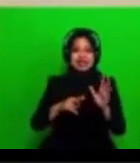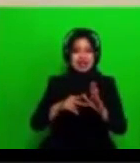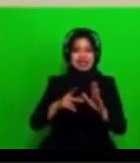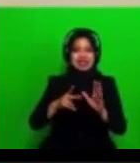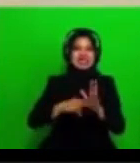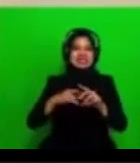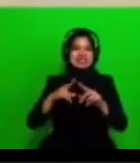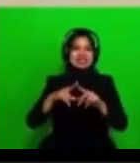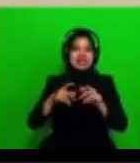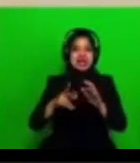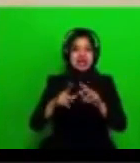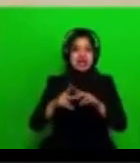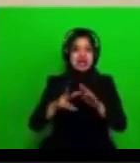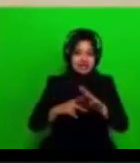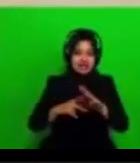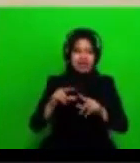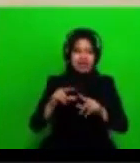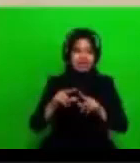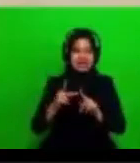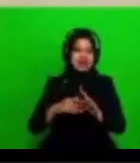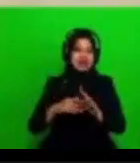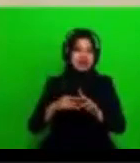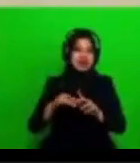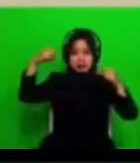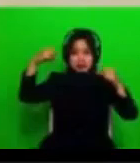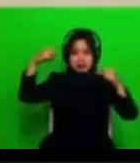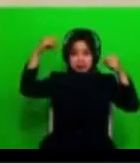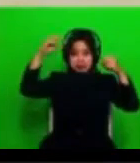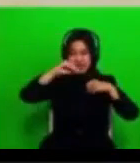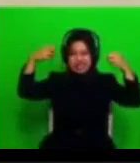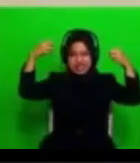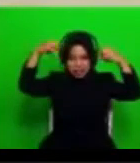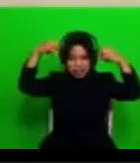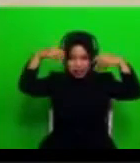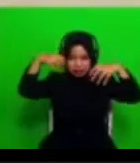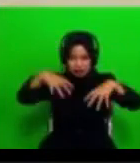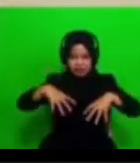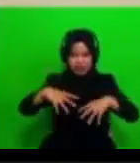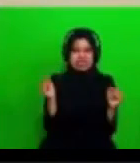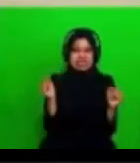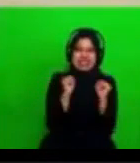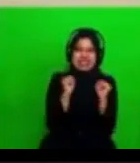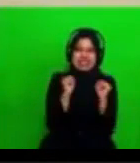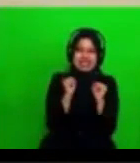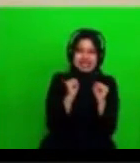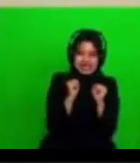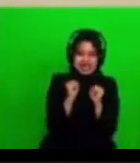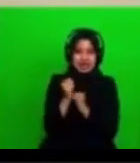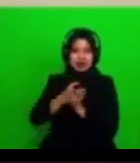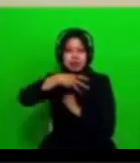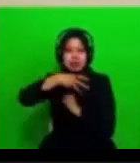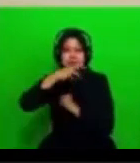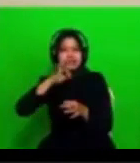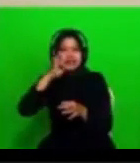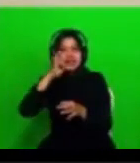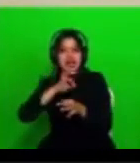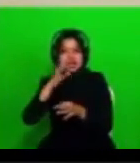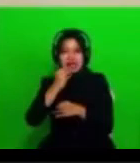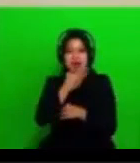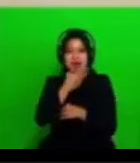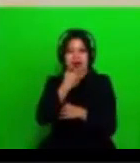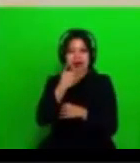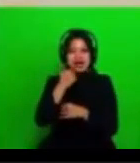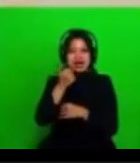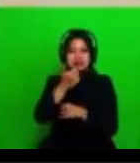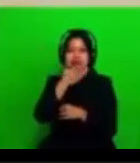Nisa Ana Rahmayani. Selamat pagi hari turun gerimis. Wow. Waduh, dingin nih. Dingin. Enaknya minum teh sambil makan